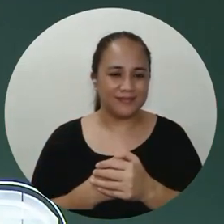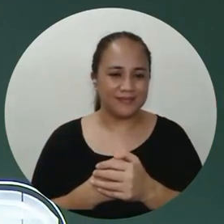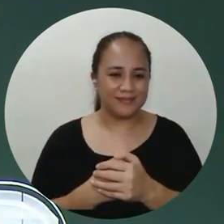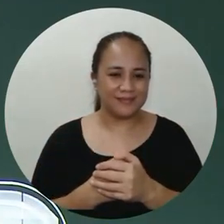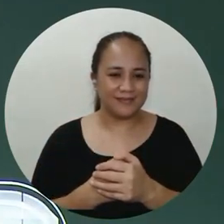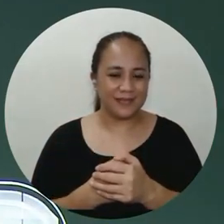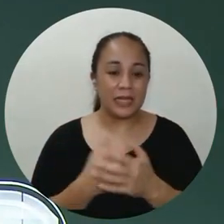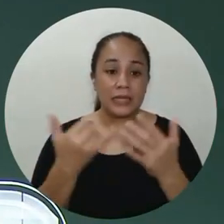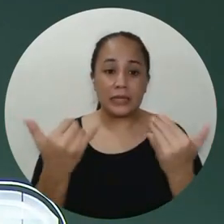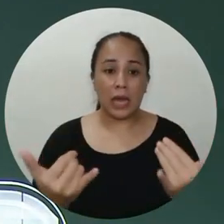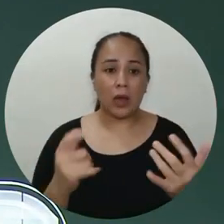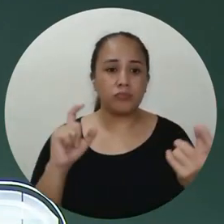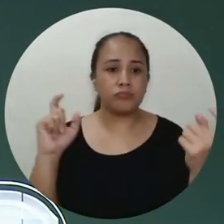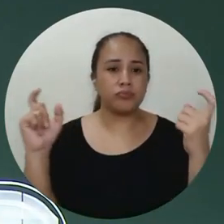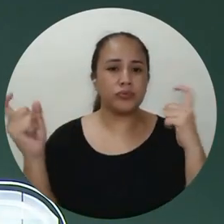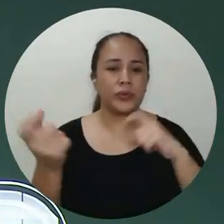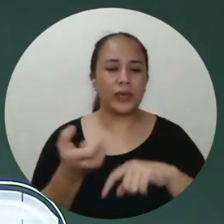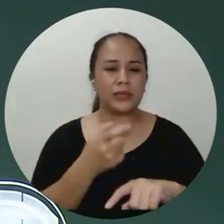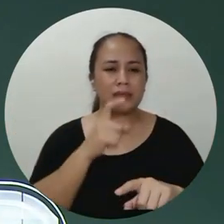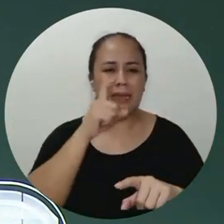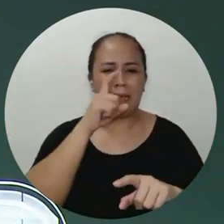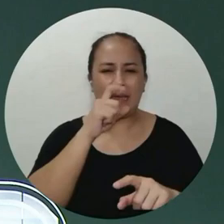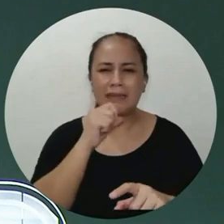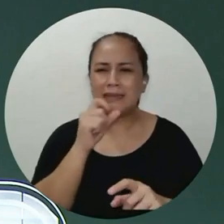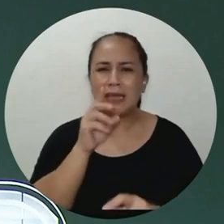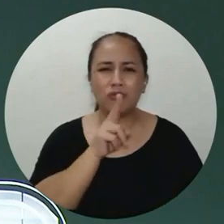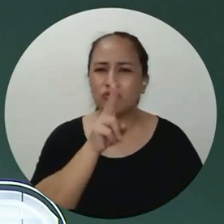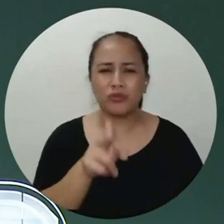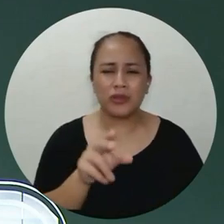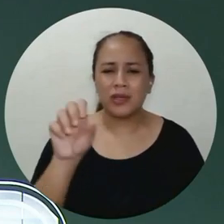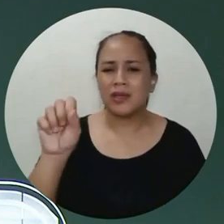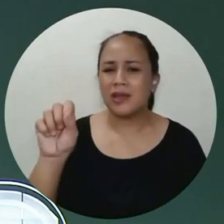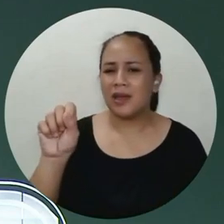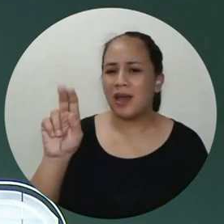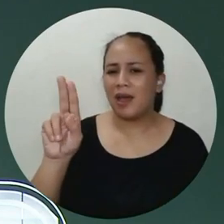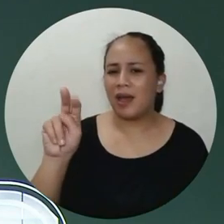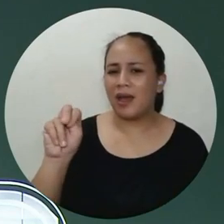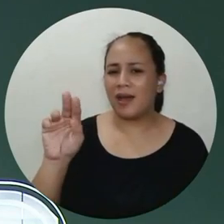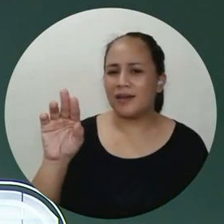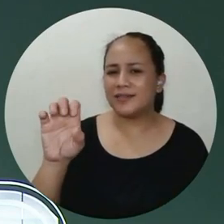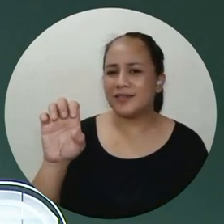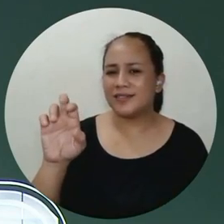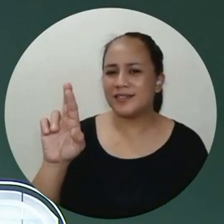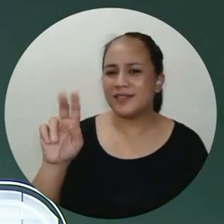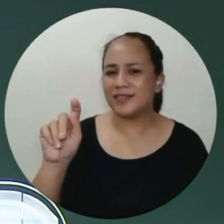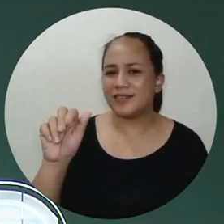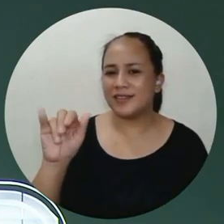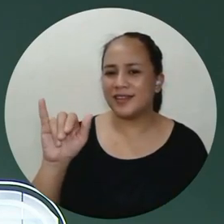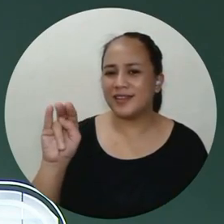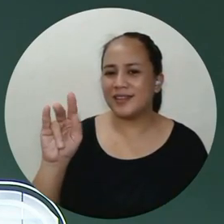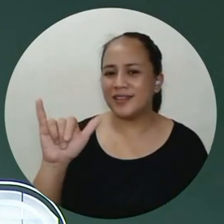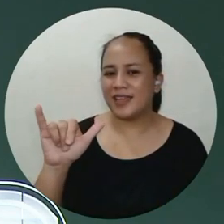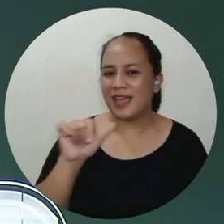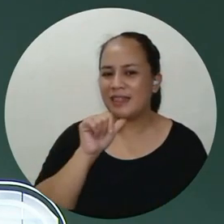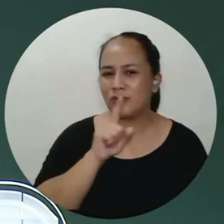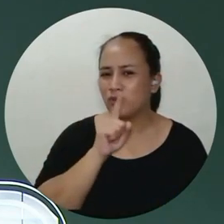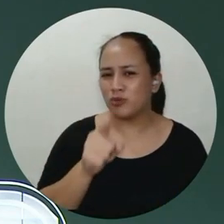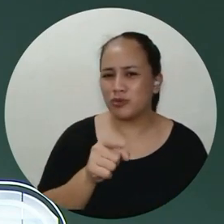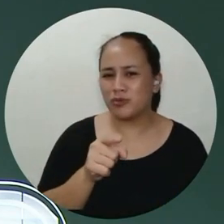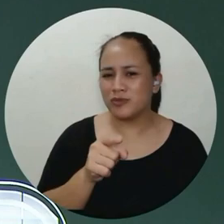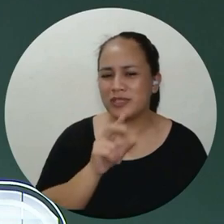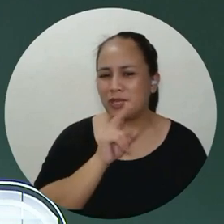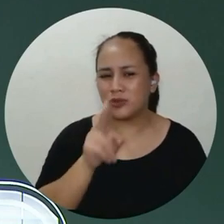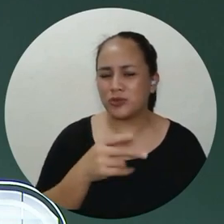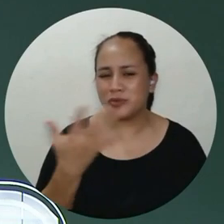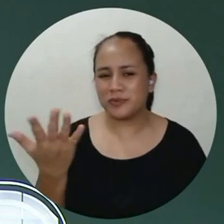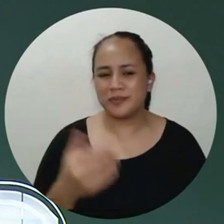has become an age of uncertainty. 그래서 목회적 환경도 지금 급변하잖아요. 계속해서 온라인으로